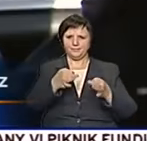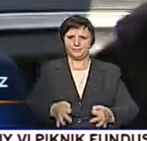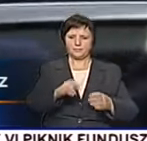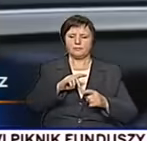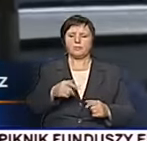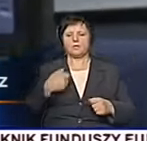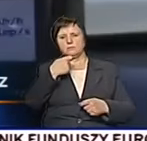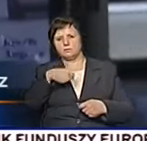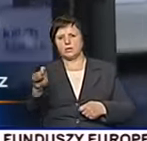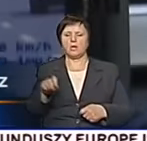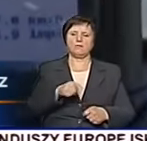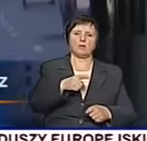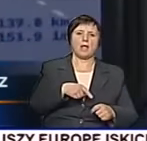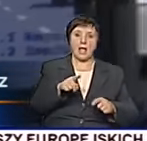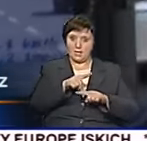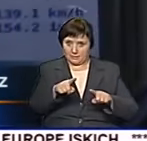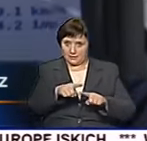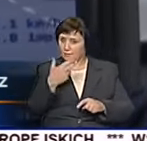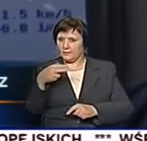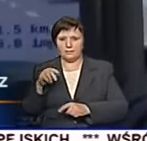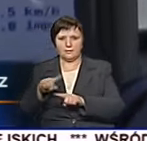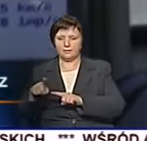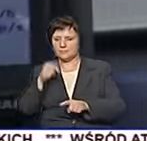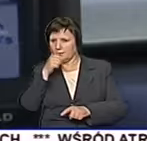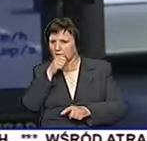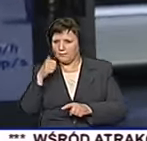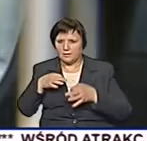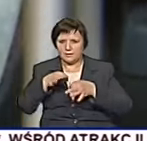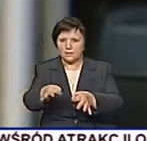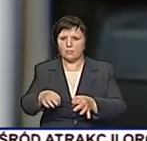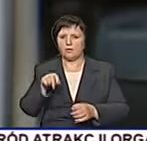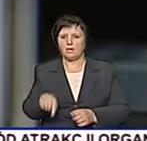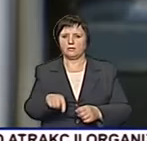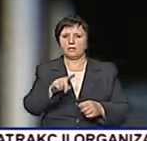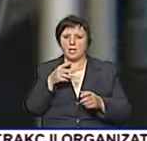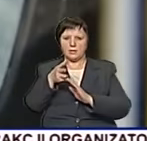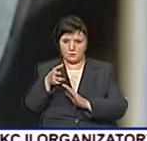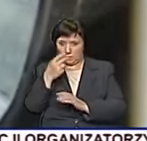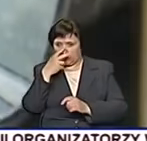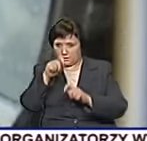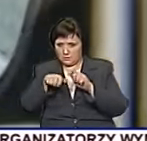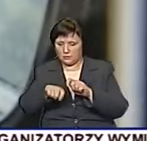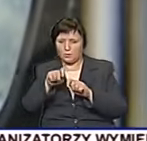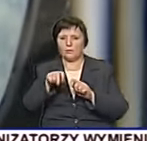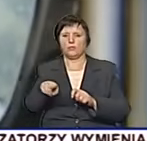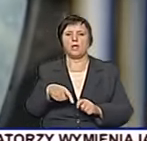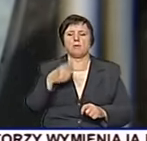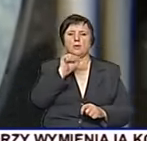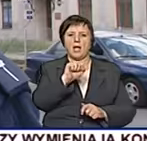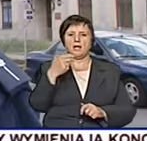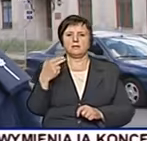wyjechały oznakowane i nieoznakowane radiowozy z wideorejestratorami na pokładzie. To patrol na autostradzie